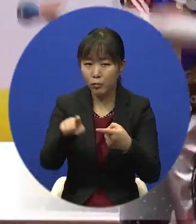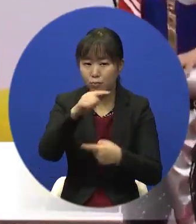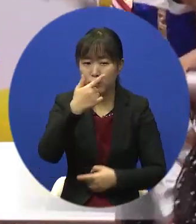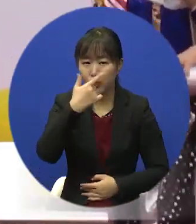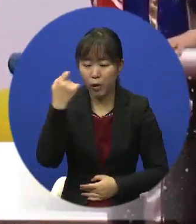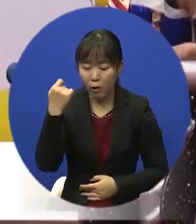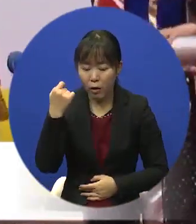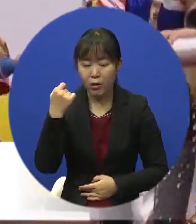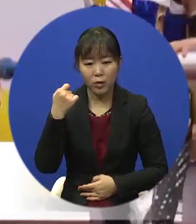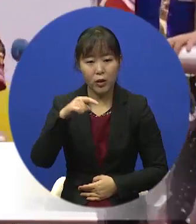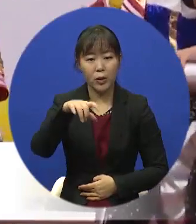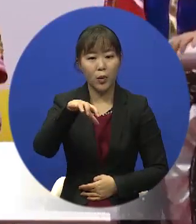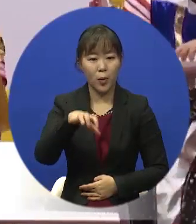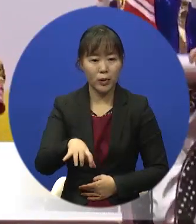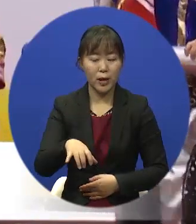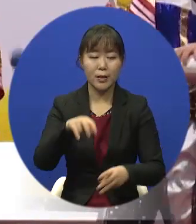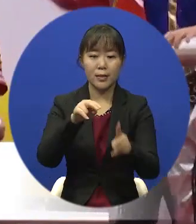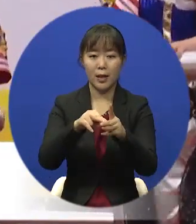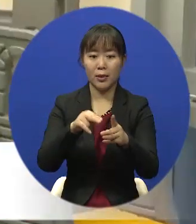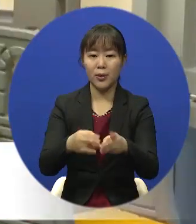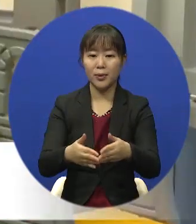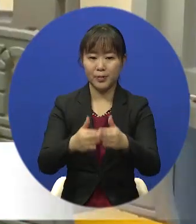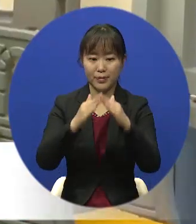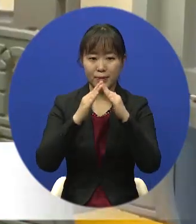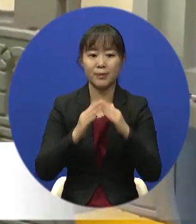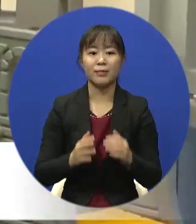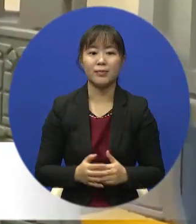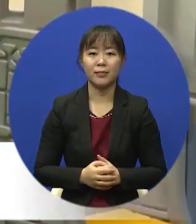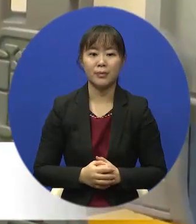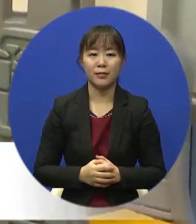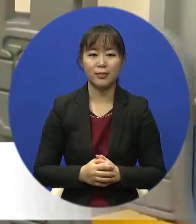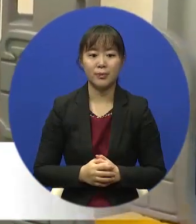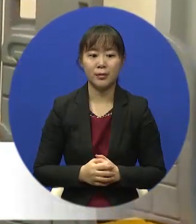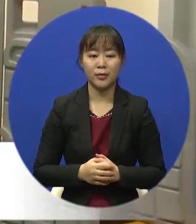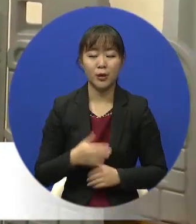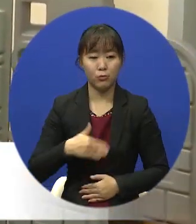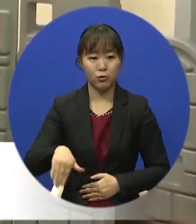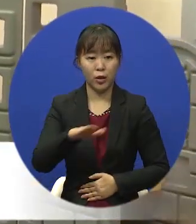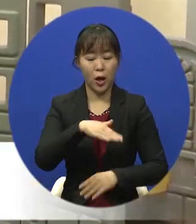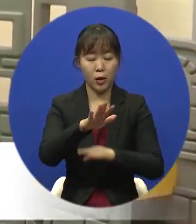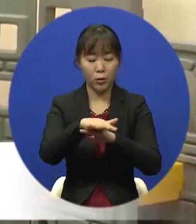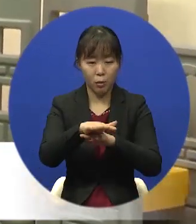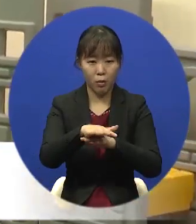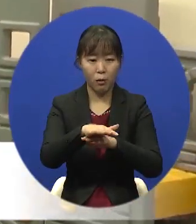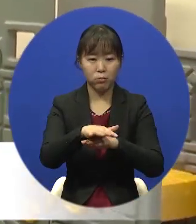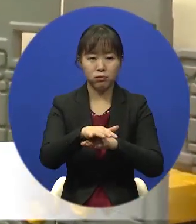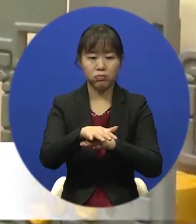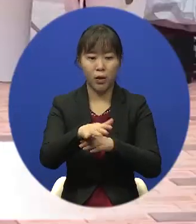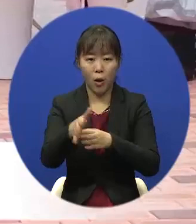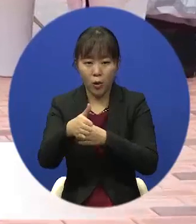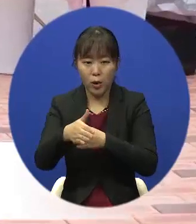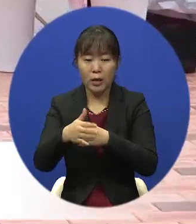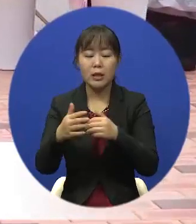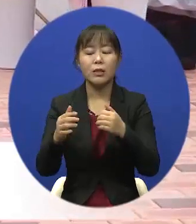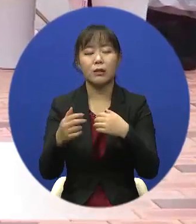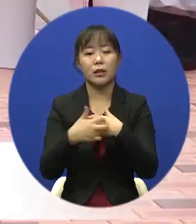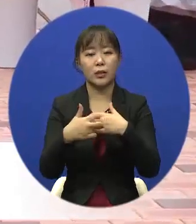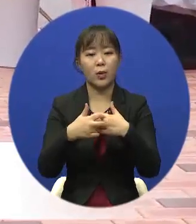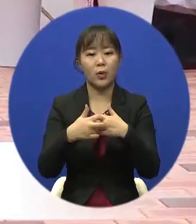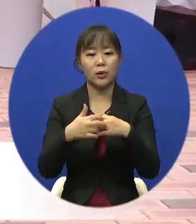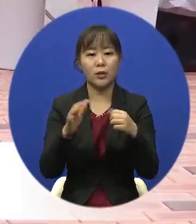부족해서 이곳에 센터를 개소하게 되었습니다. 저희가 농어촌 의료 서비스 개선 사업으로 공모를